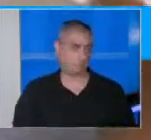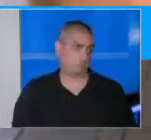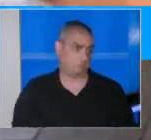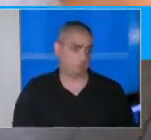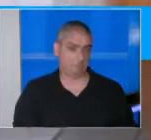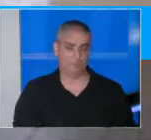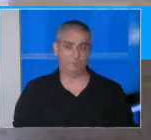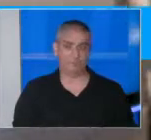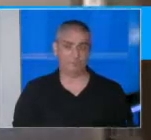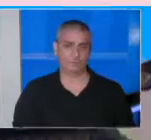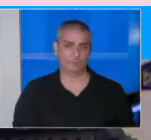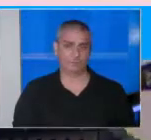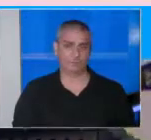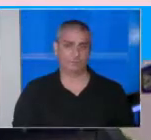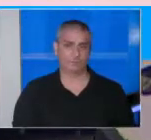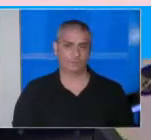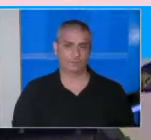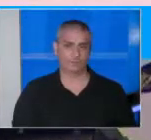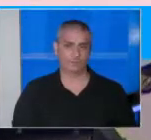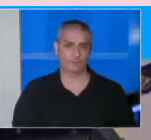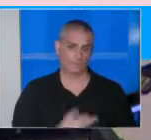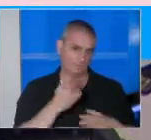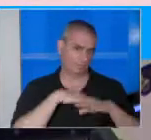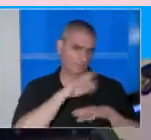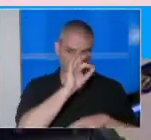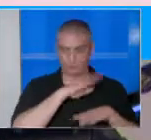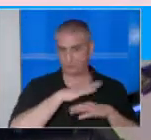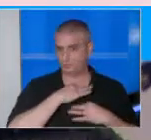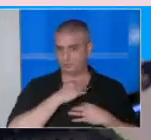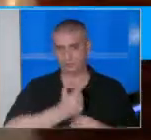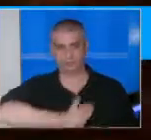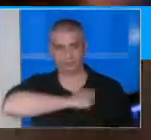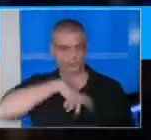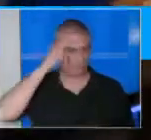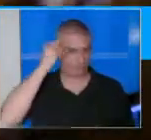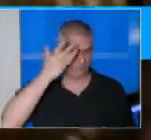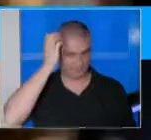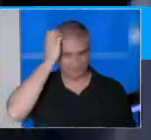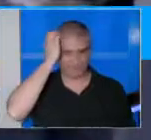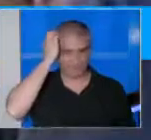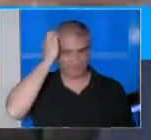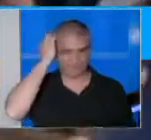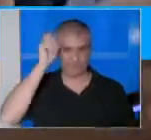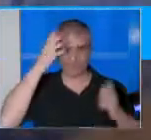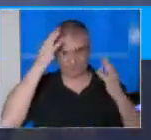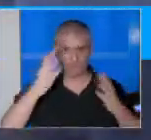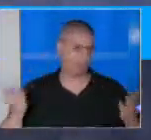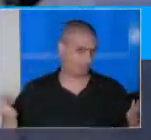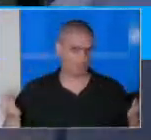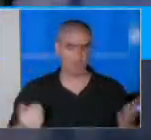אנחנו בקשר עם רון חולדאי מתוקף תפקידו ותפקידנו, ראש עיריית תל אביב, איש ראוי, אני חושב שהוא גם